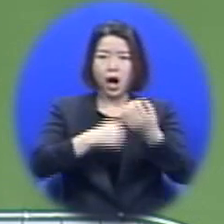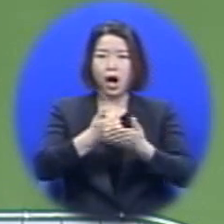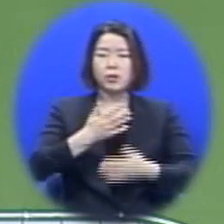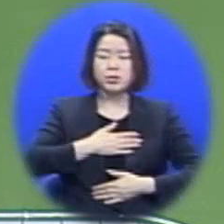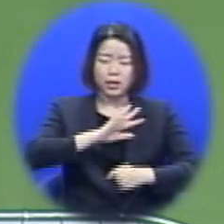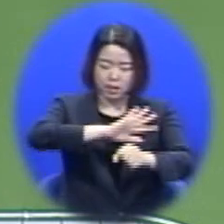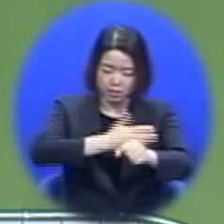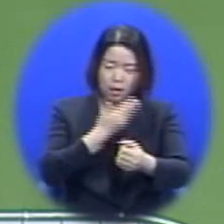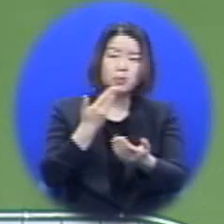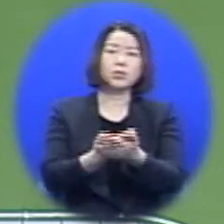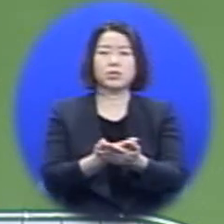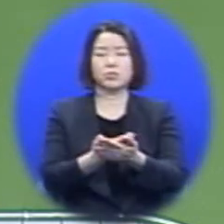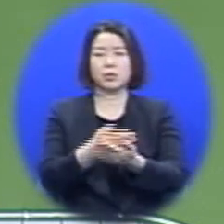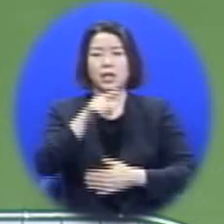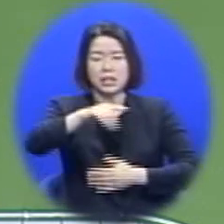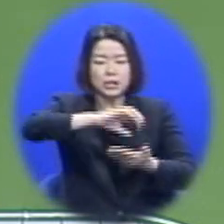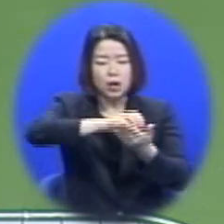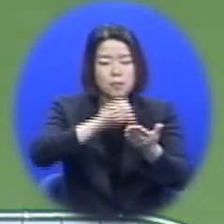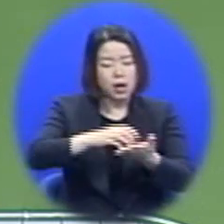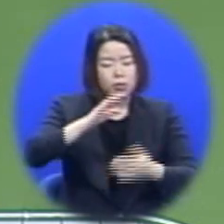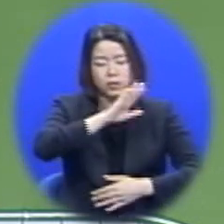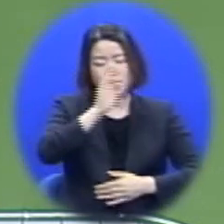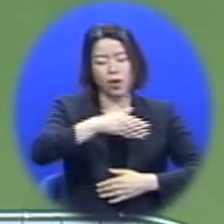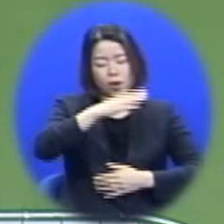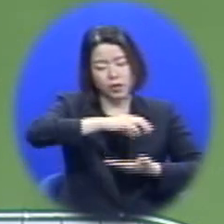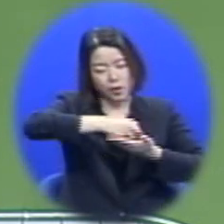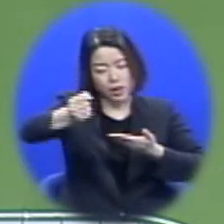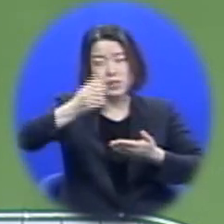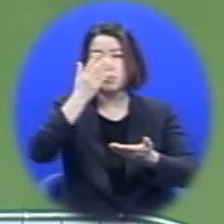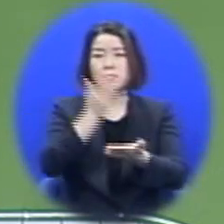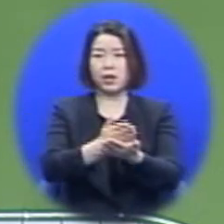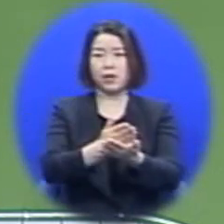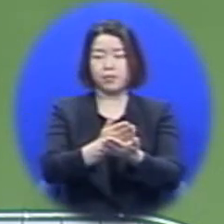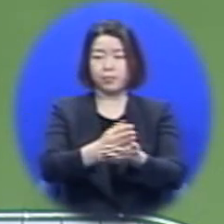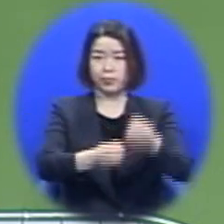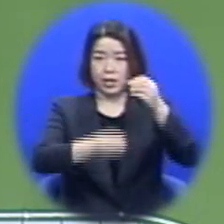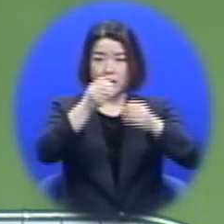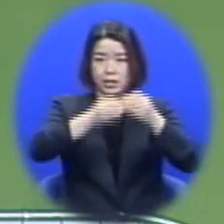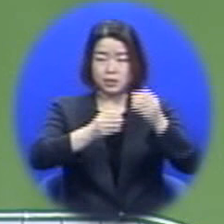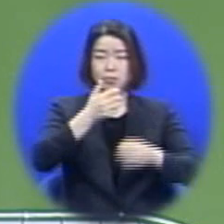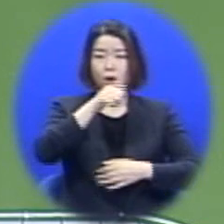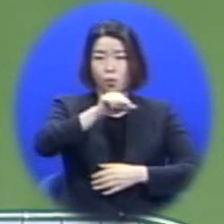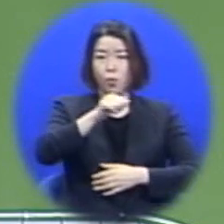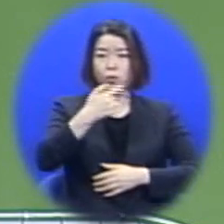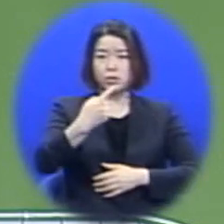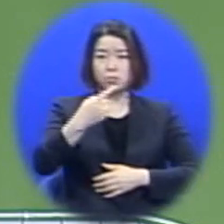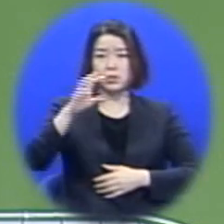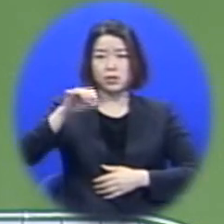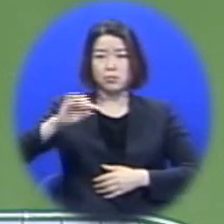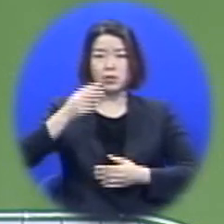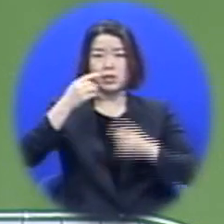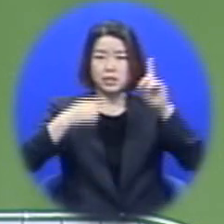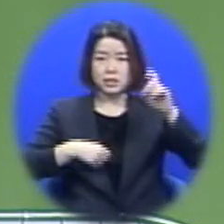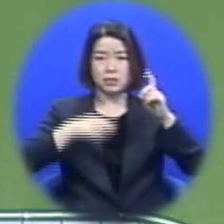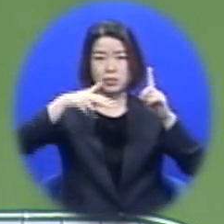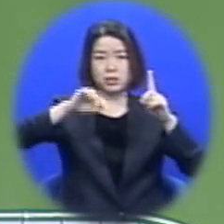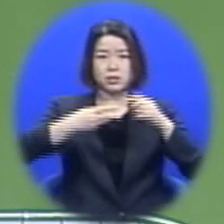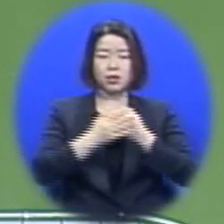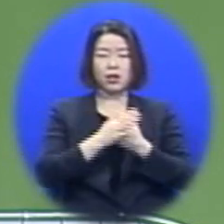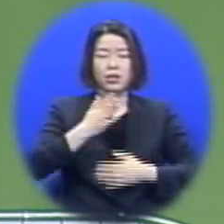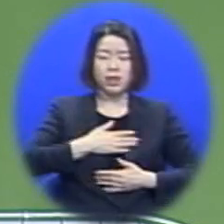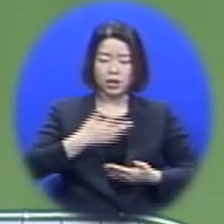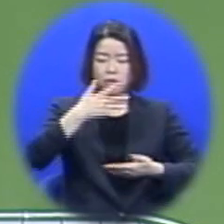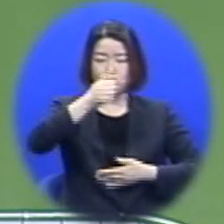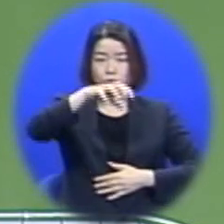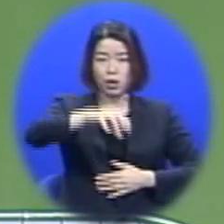잘못했는데 이것만큼은 절대로 거두지 말아주세요. 시편 51편 11절에 나를 주 앞에서